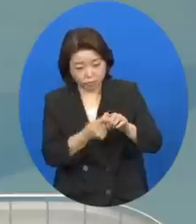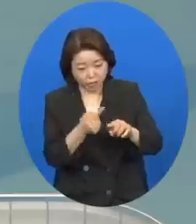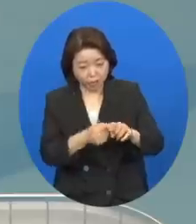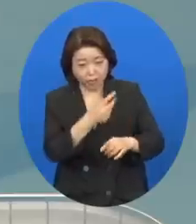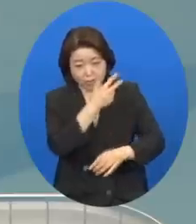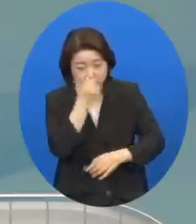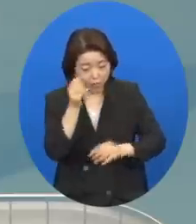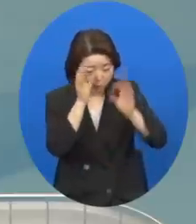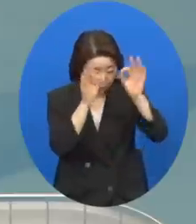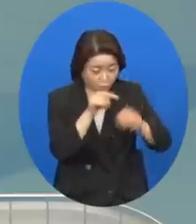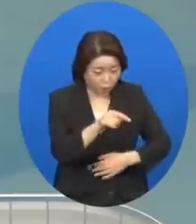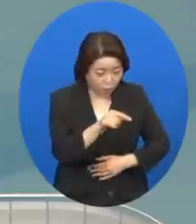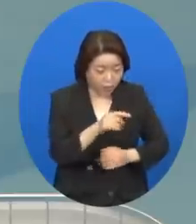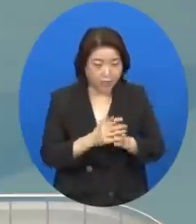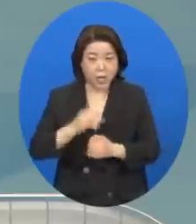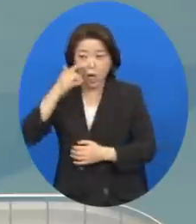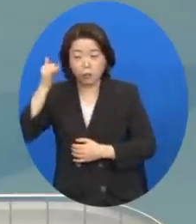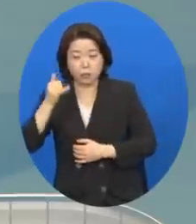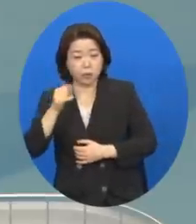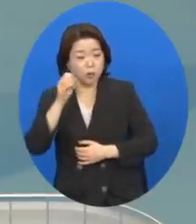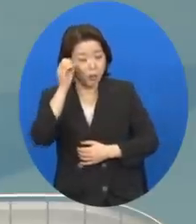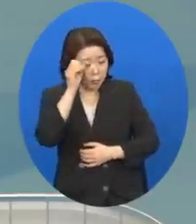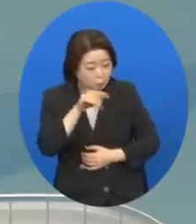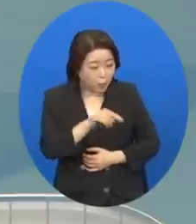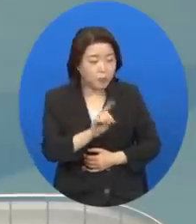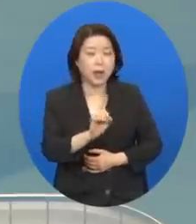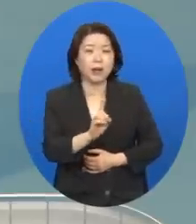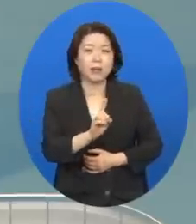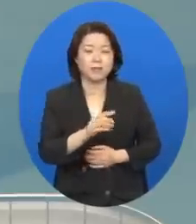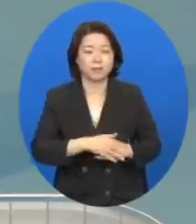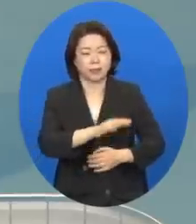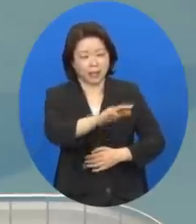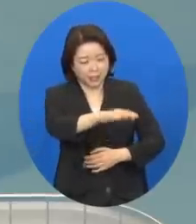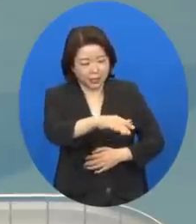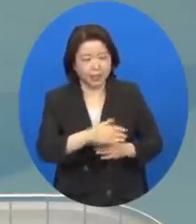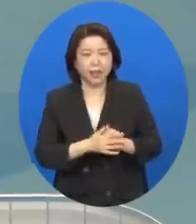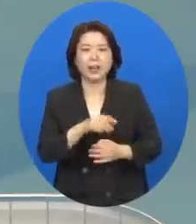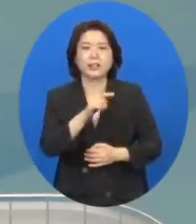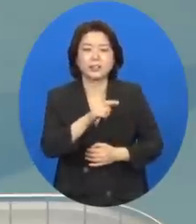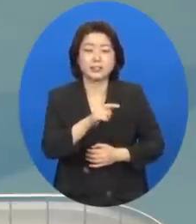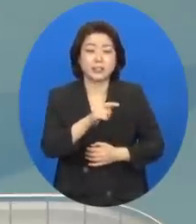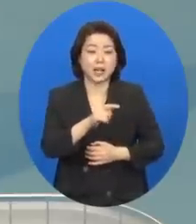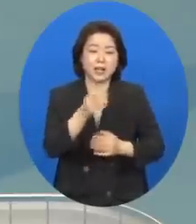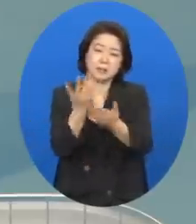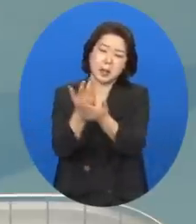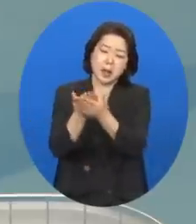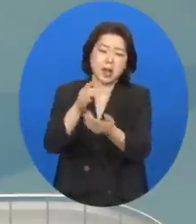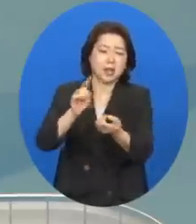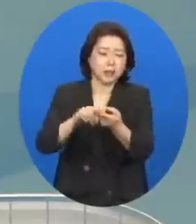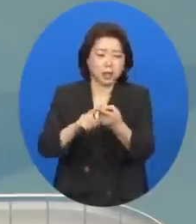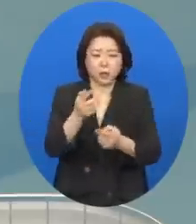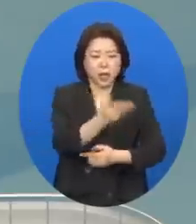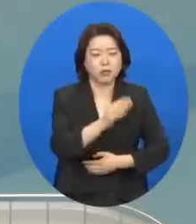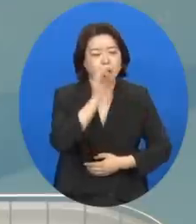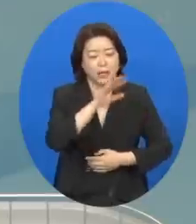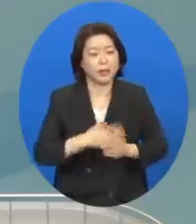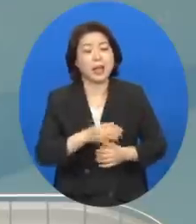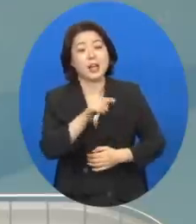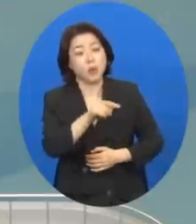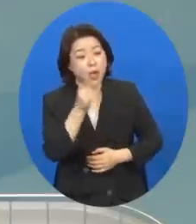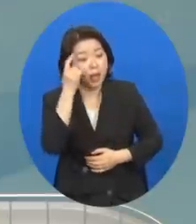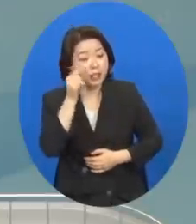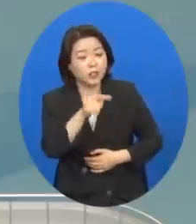보면서 부모는 뭐라고 하겠어요? 얘야, 너가 해달라는 대로는 해줄 수 없어. 그건 너에게